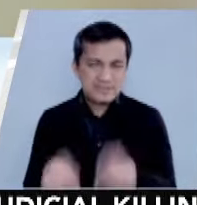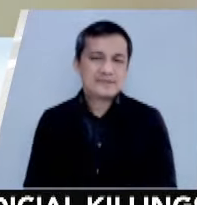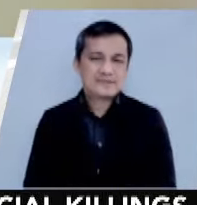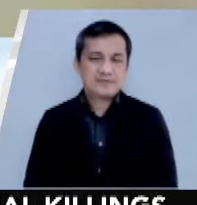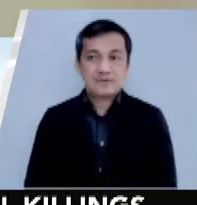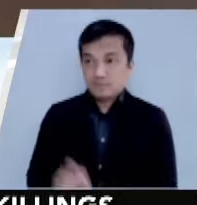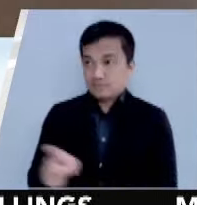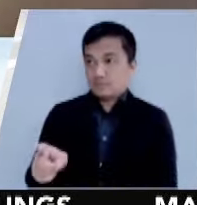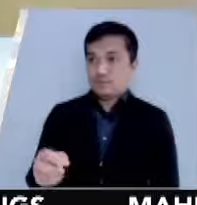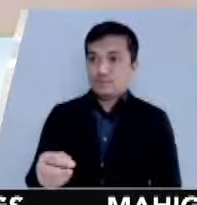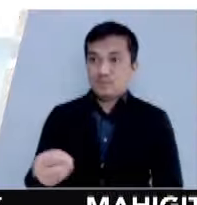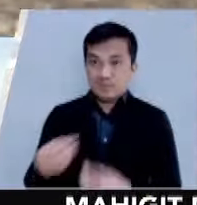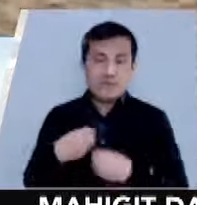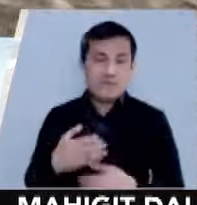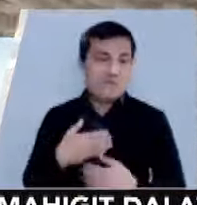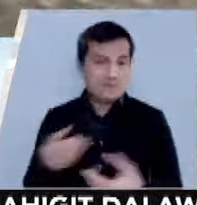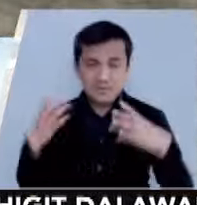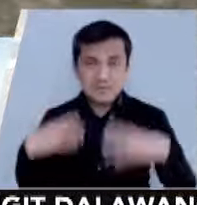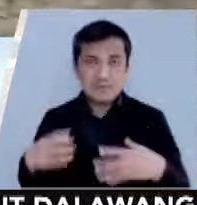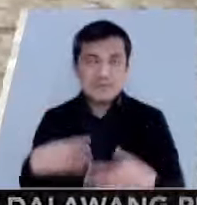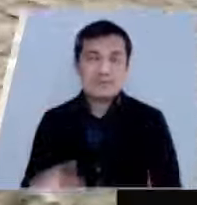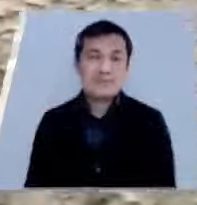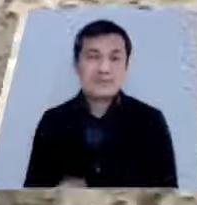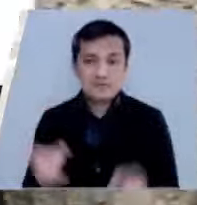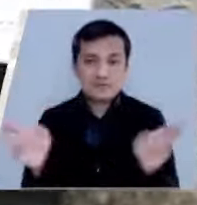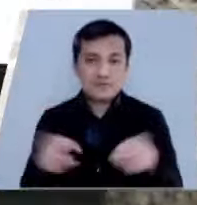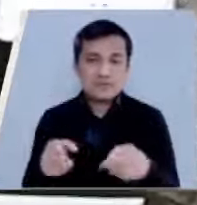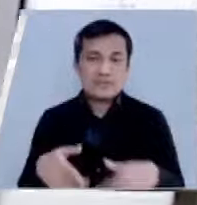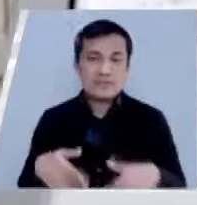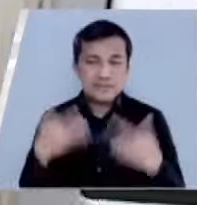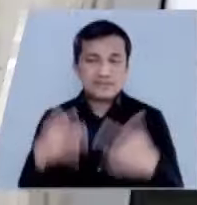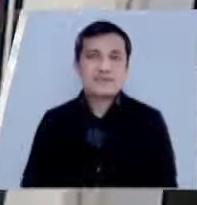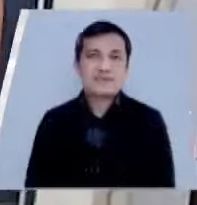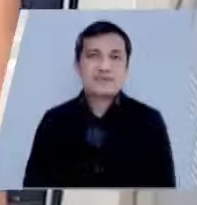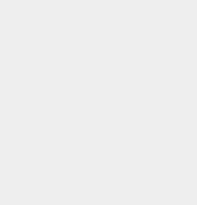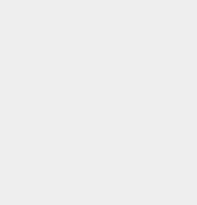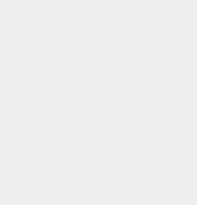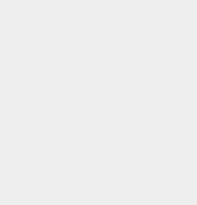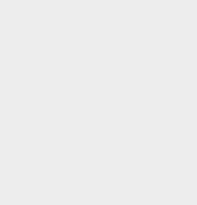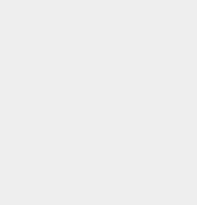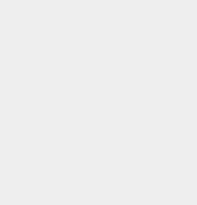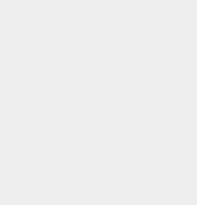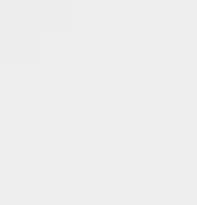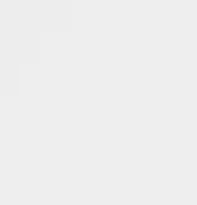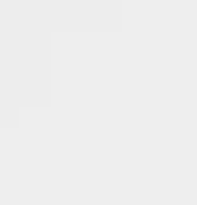Kasi yung may kilig lang naman ng life. Nelson Canlas, updated sa Showbiz Happenings.